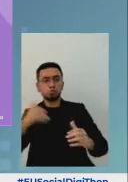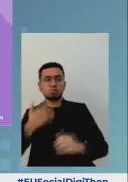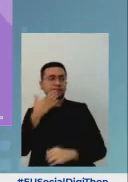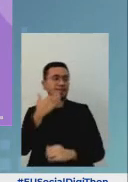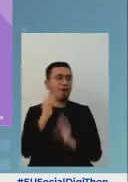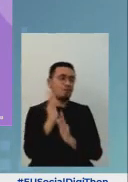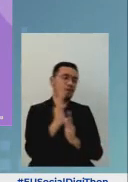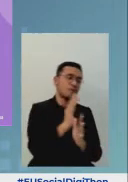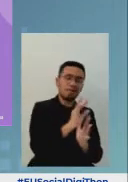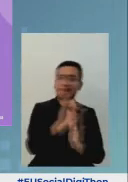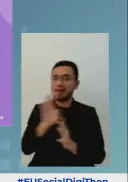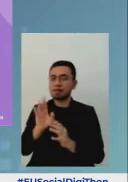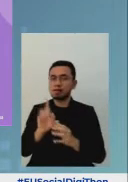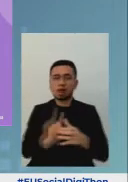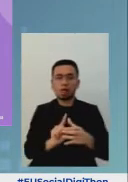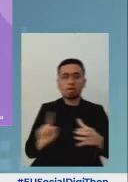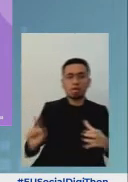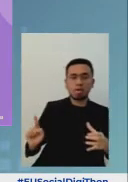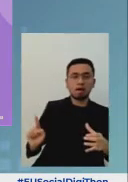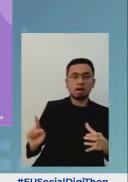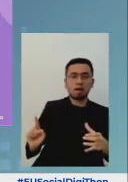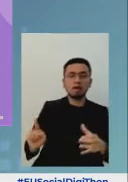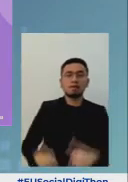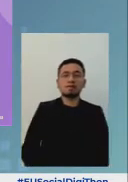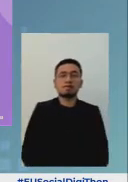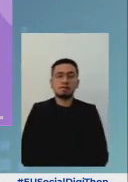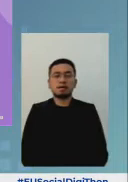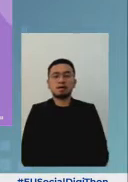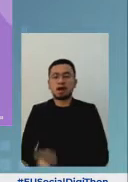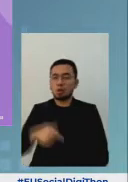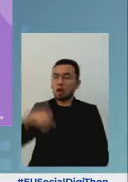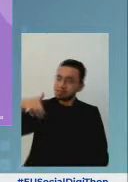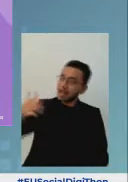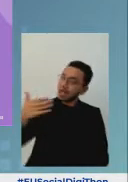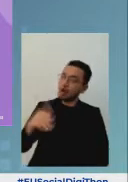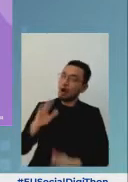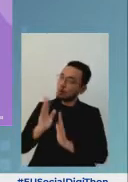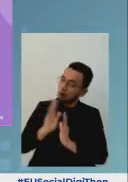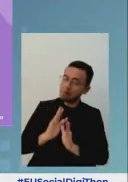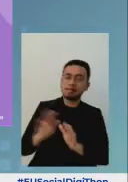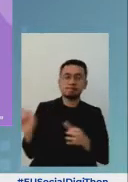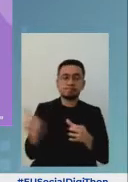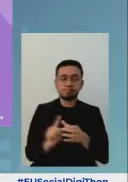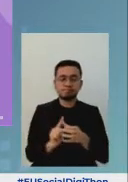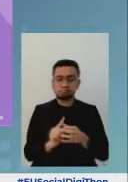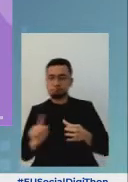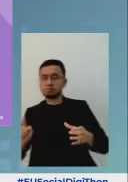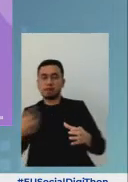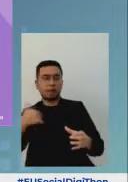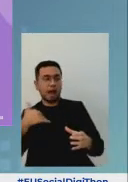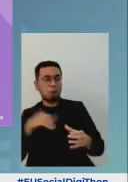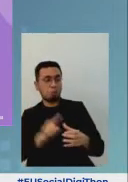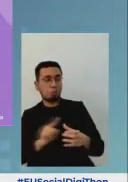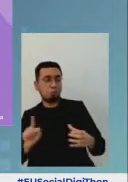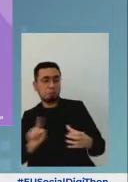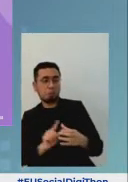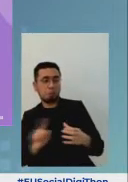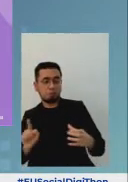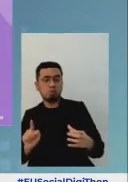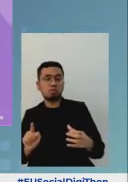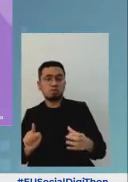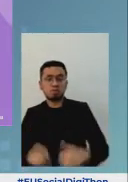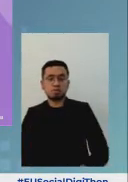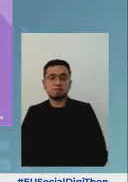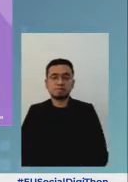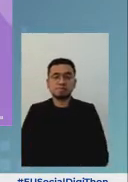Terus tiap kali diajak ngobrol nggak mau, gitu ya. Dia terus-terusan menarik diri. Dia juga mungkin